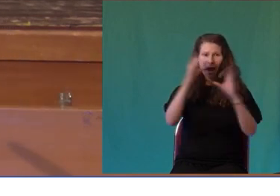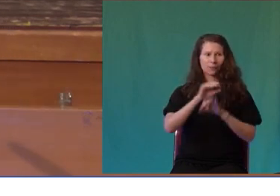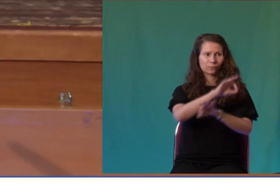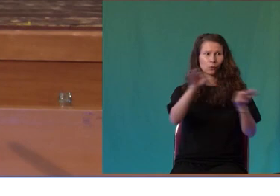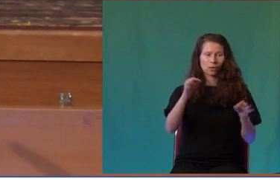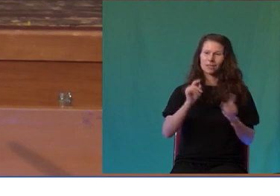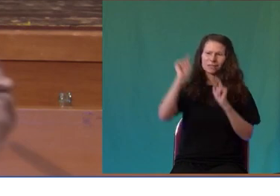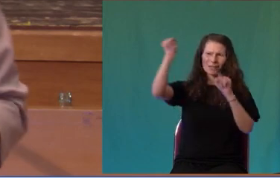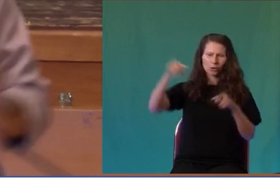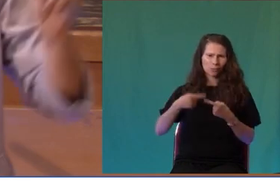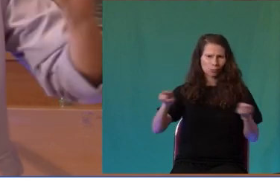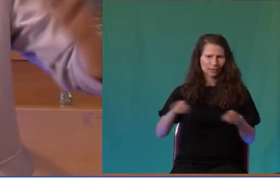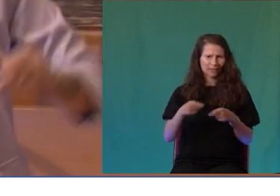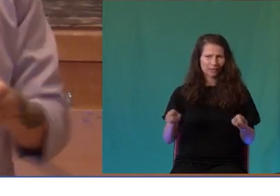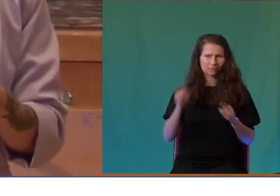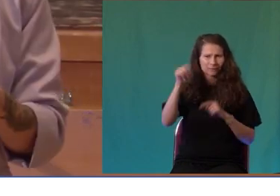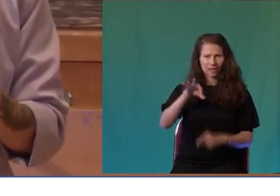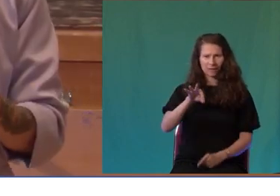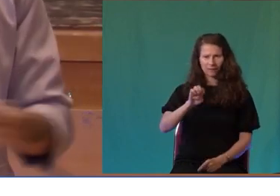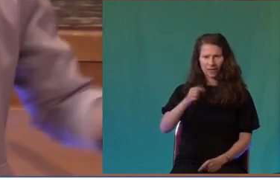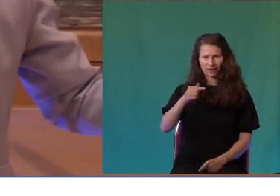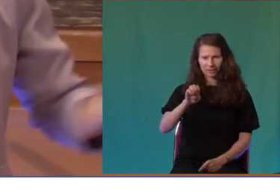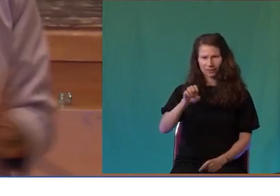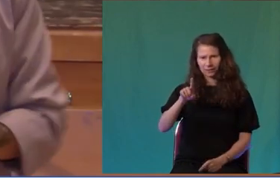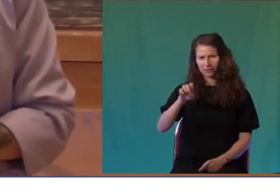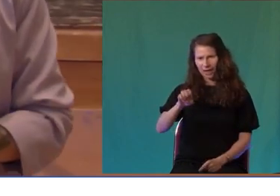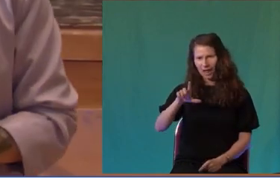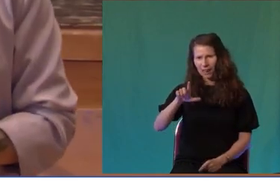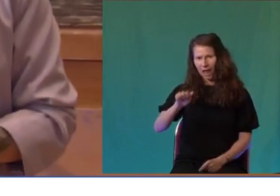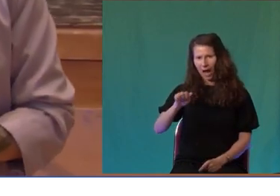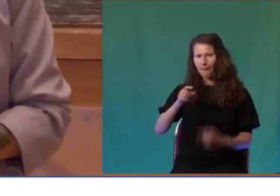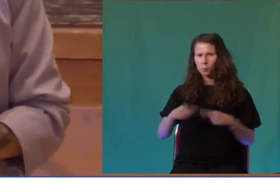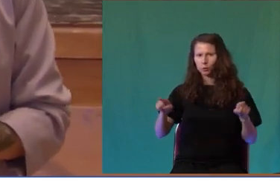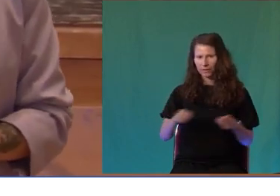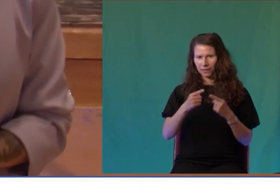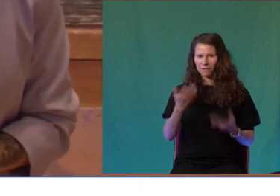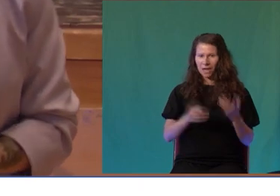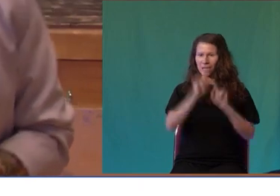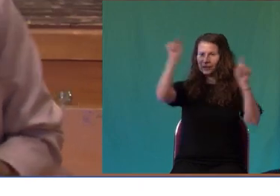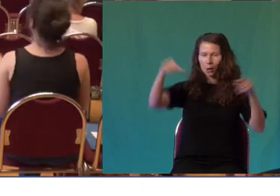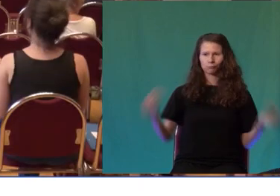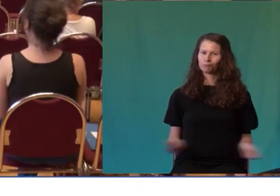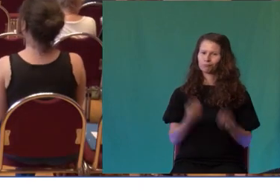die ja schon immer mal so ein bisschen hier rein gespielt hat und danke Ihnen sehr für die Aufmerksamkeit